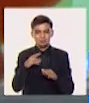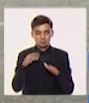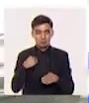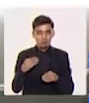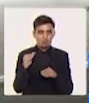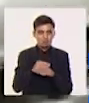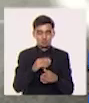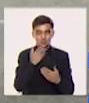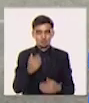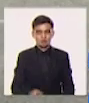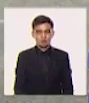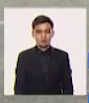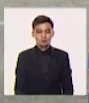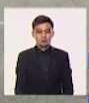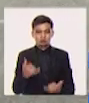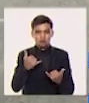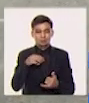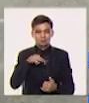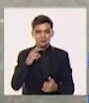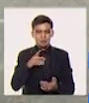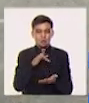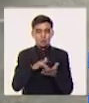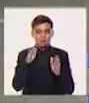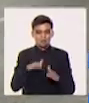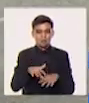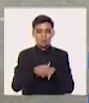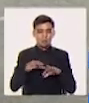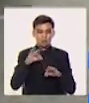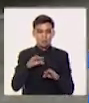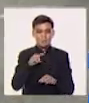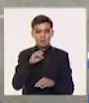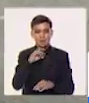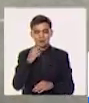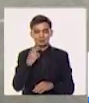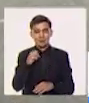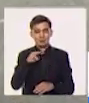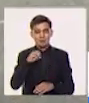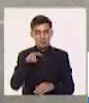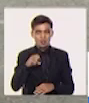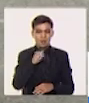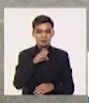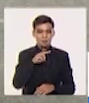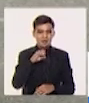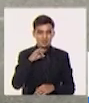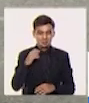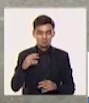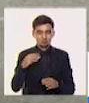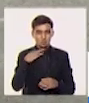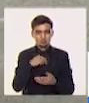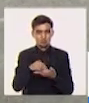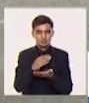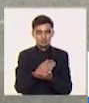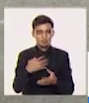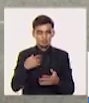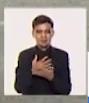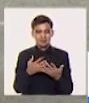95 Қазір Талдықорған қаласында халық арасында парацетамол мен аспиринге сұраныс артқан. Біз бірнеше